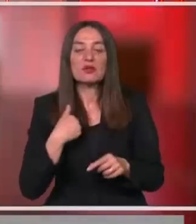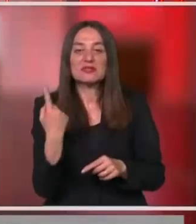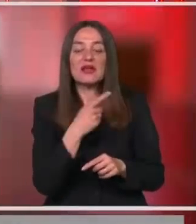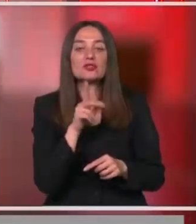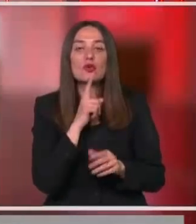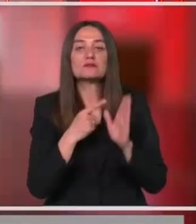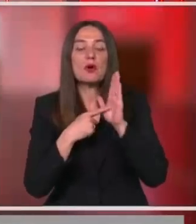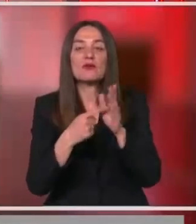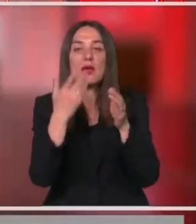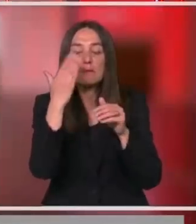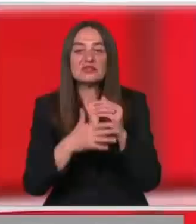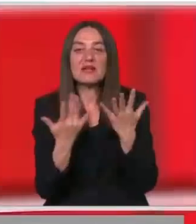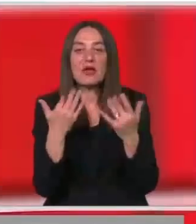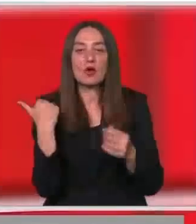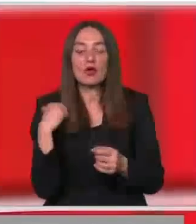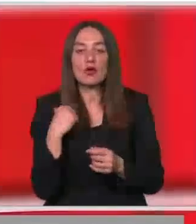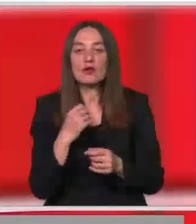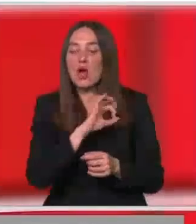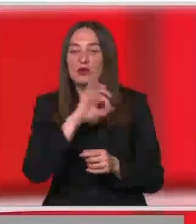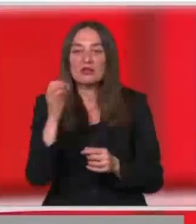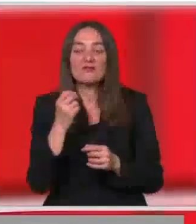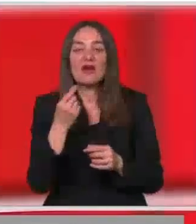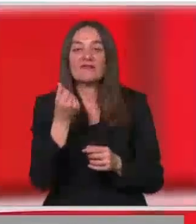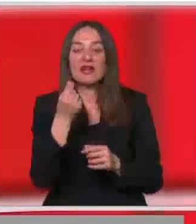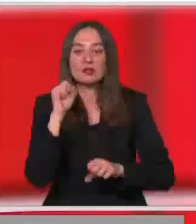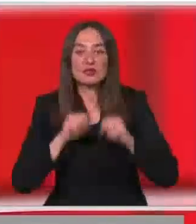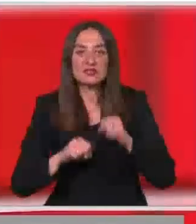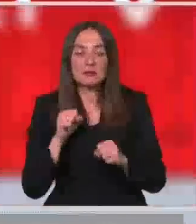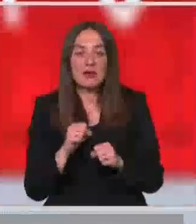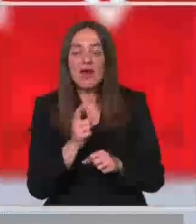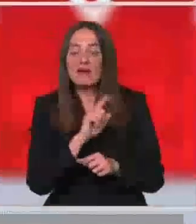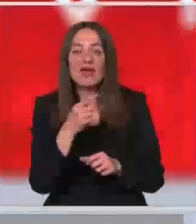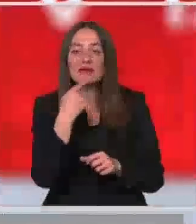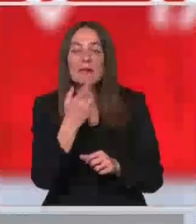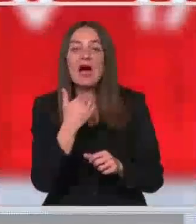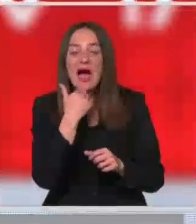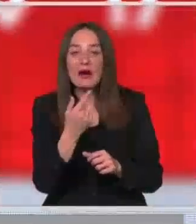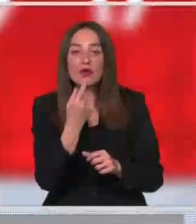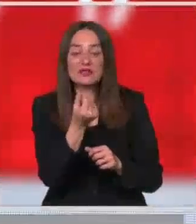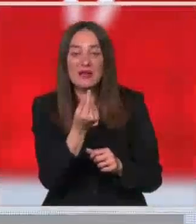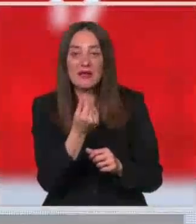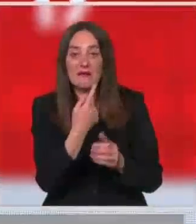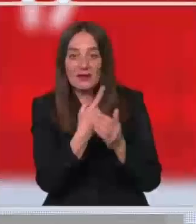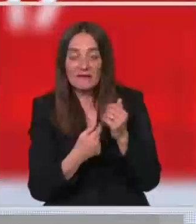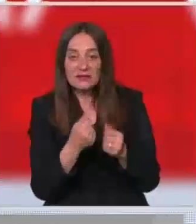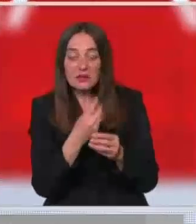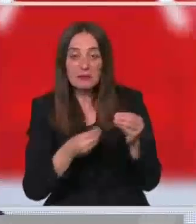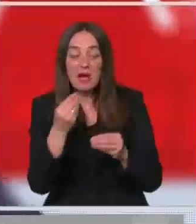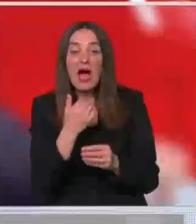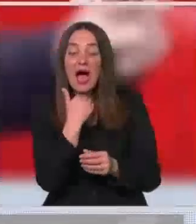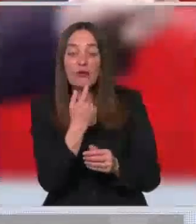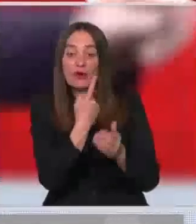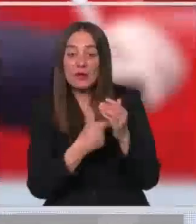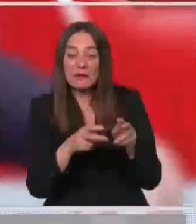smo pokazali poslednjih nekog godina izuzetnu finansijsku disciplinu. Nije tema ako se deficiti monetizuju, ali je tema ako se